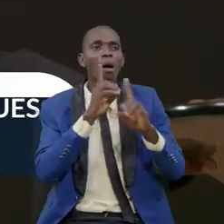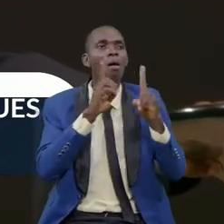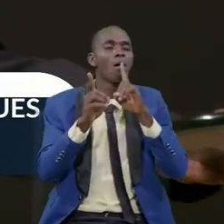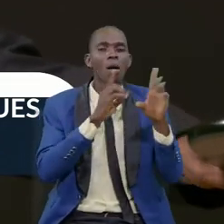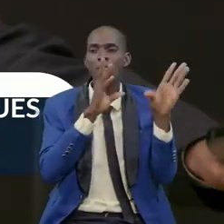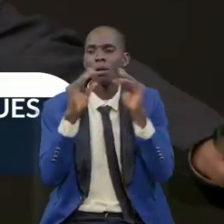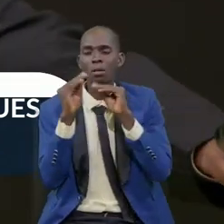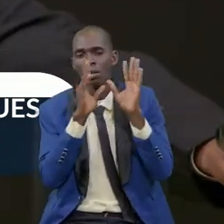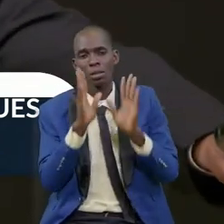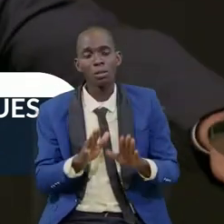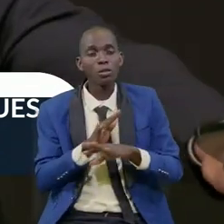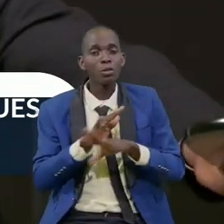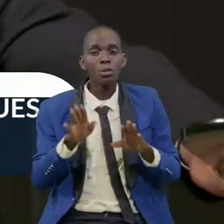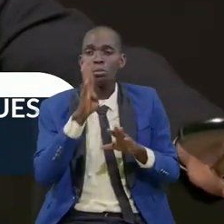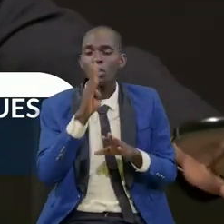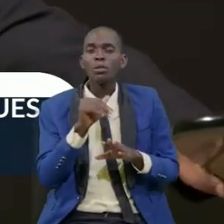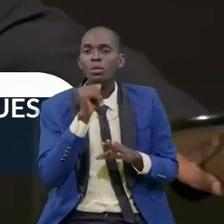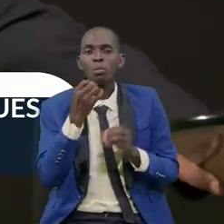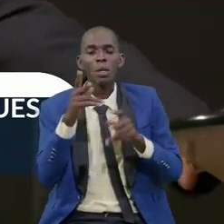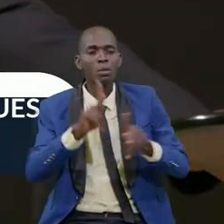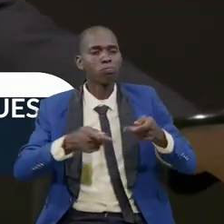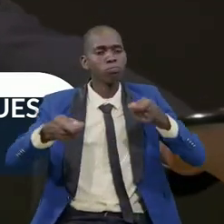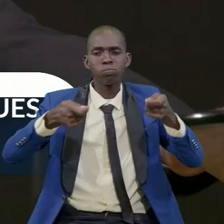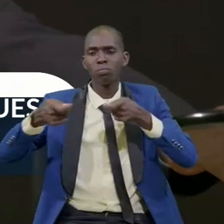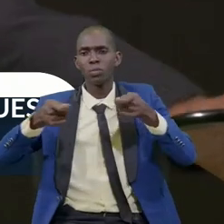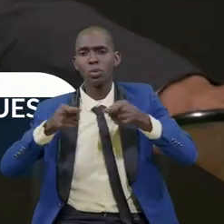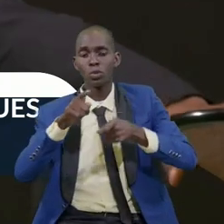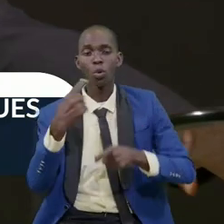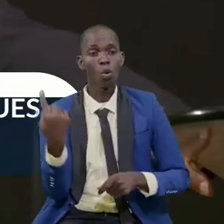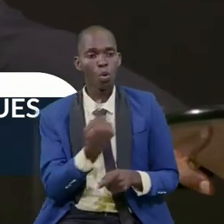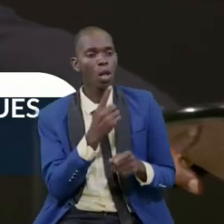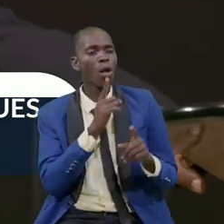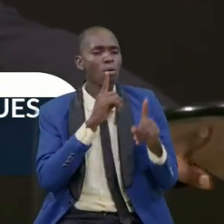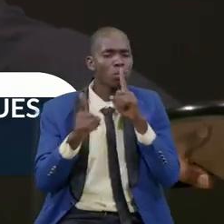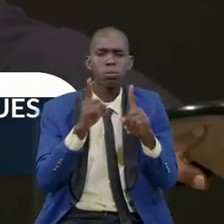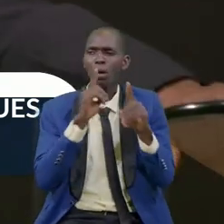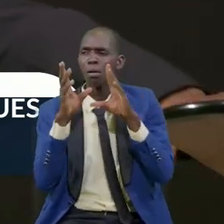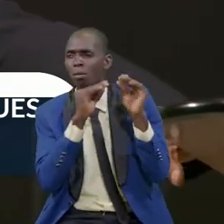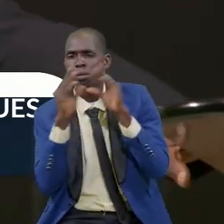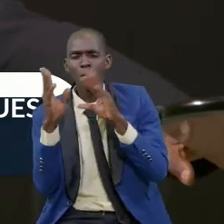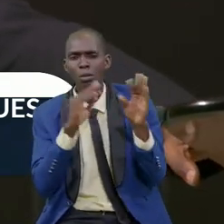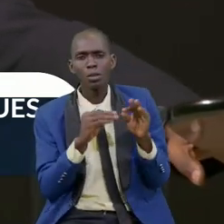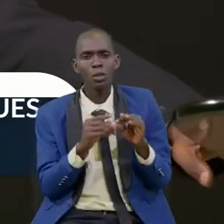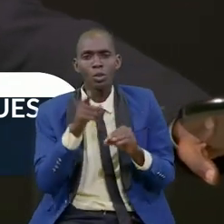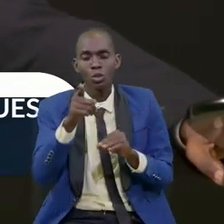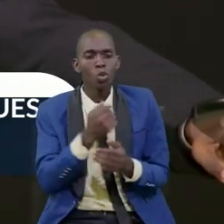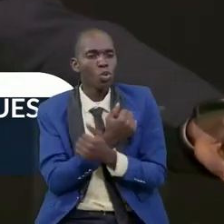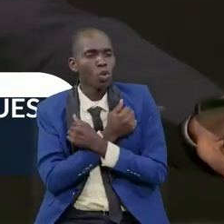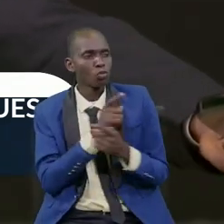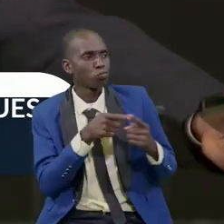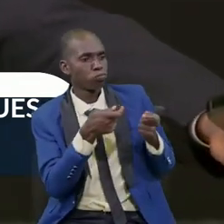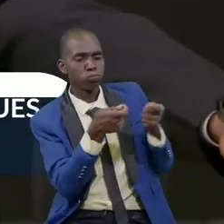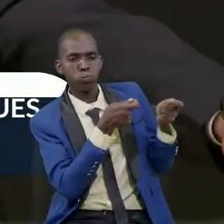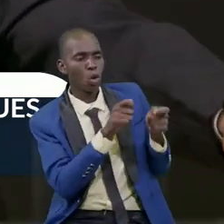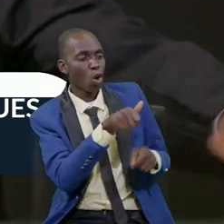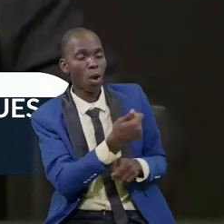beaucoup de bavards, beaucoup de personnes, chaque fois qui parlent, et on ne contrôle pas notre vie. Nous essayons de contrôler